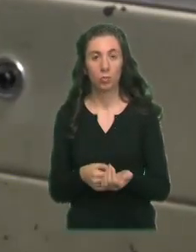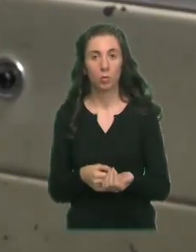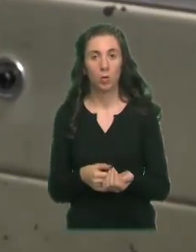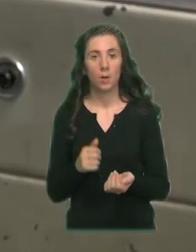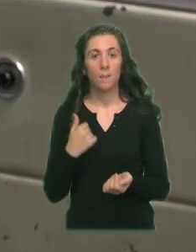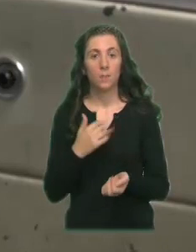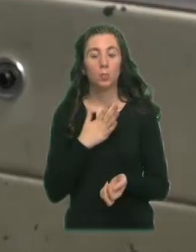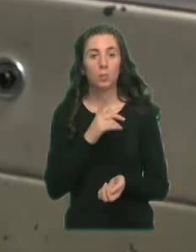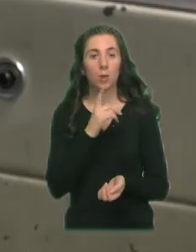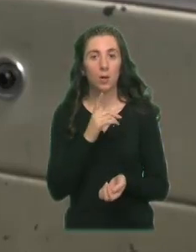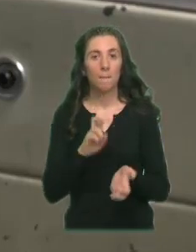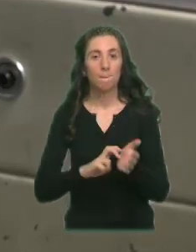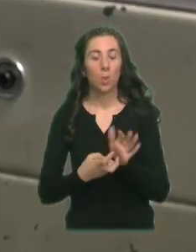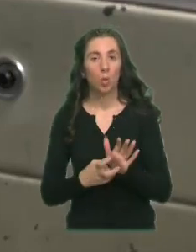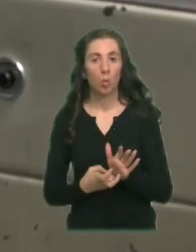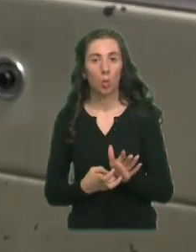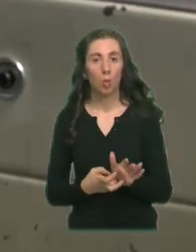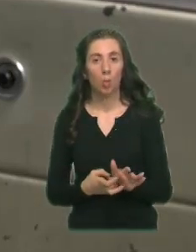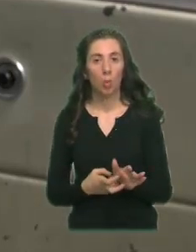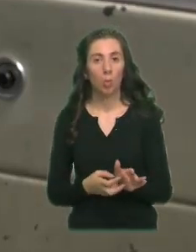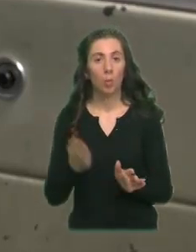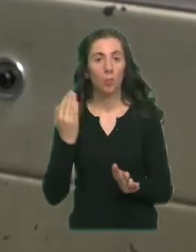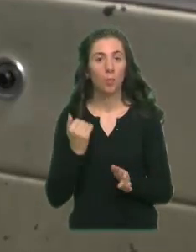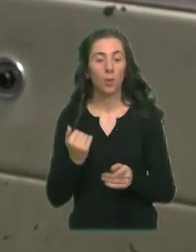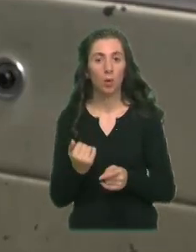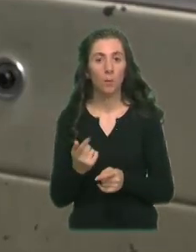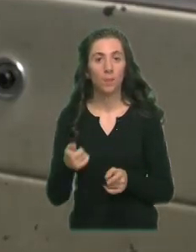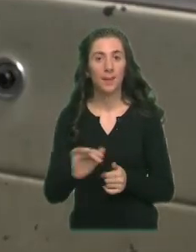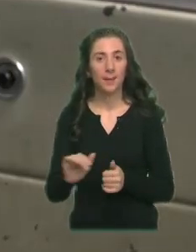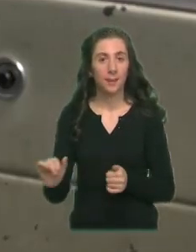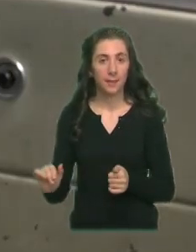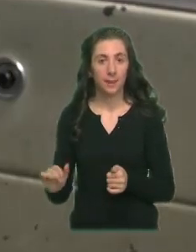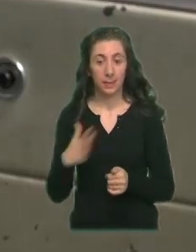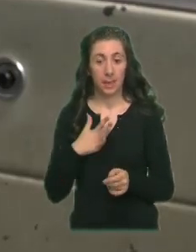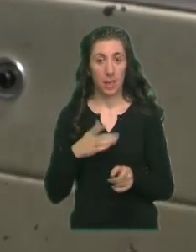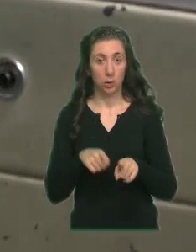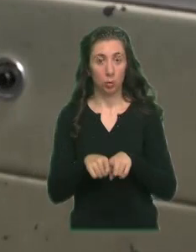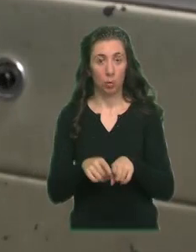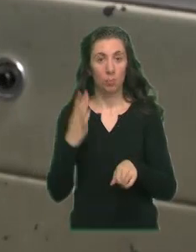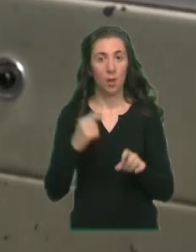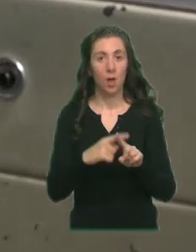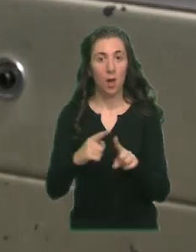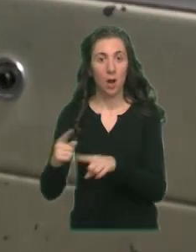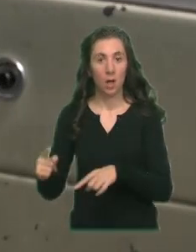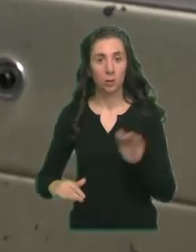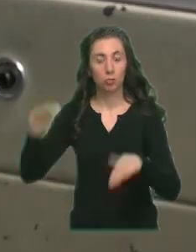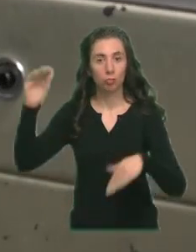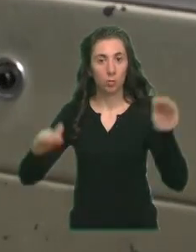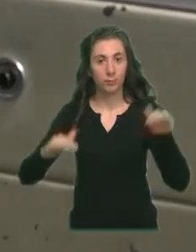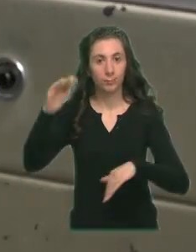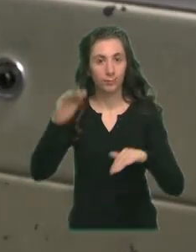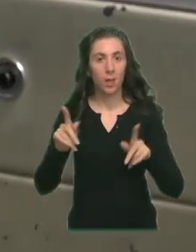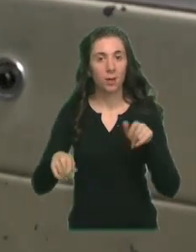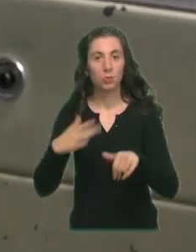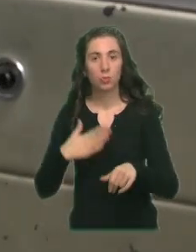Malo nas je bilo. Imali smo jedan problem, a taj je bio u tome da su djeca nas roditelja bila različitog uzrasta. I onda